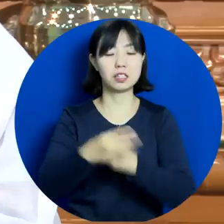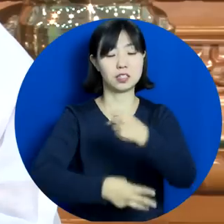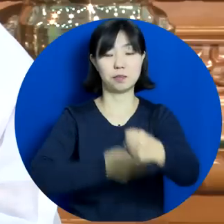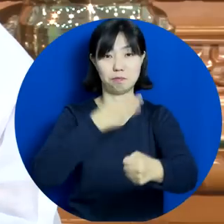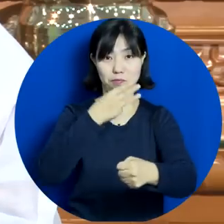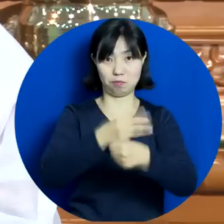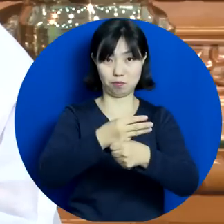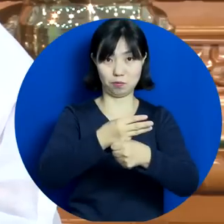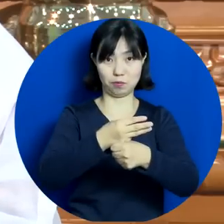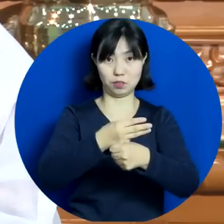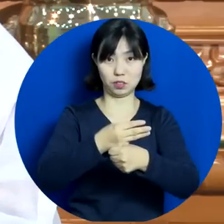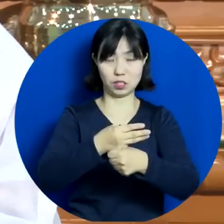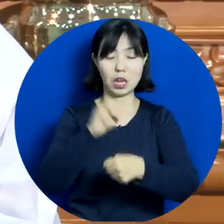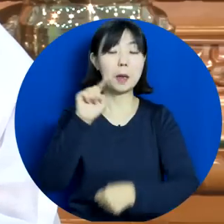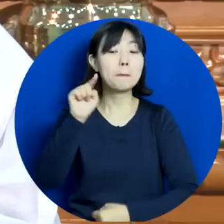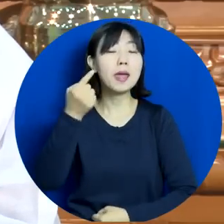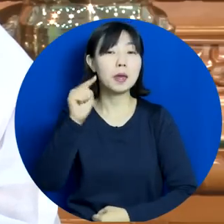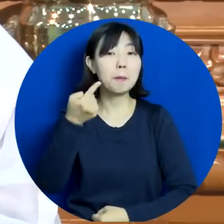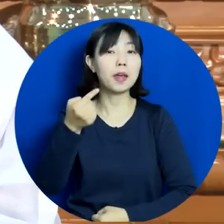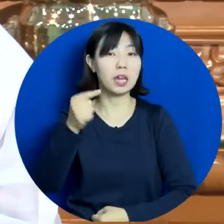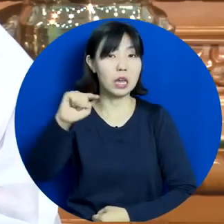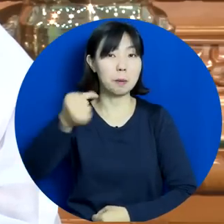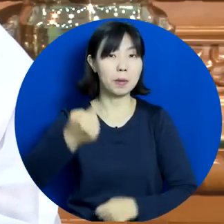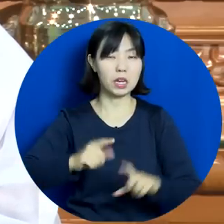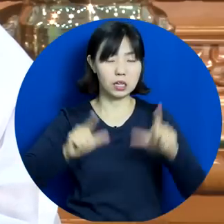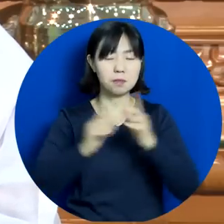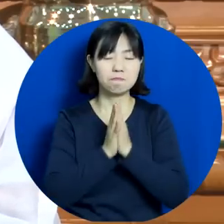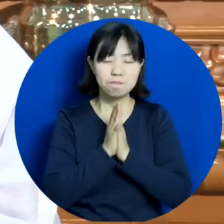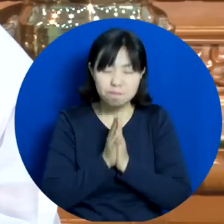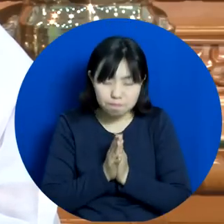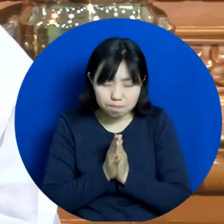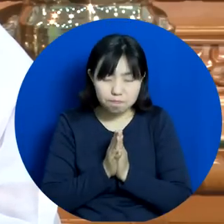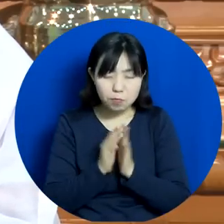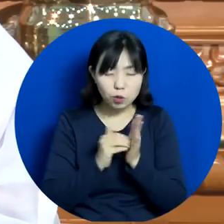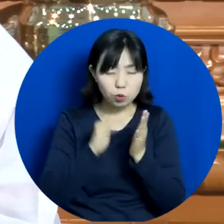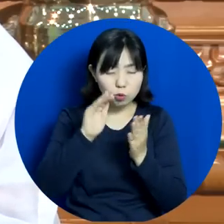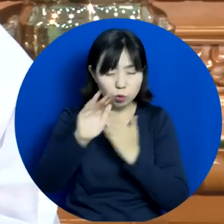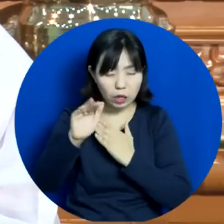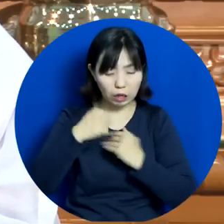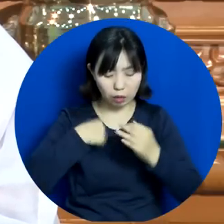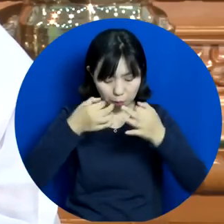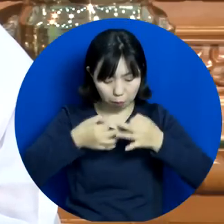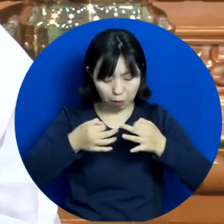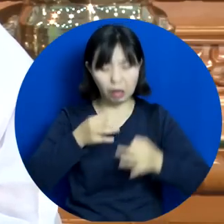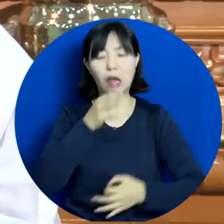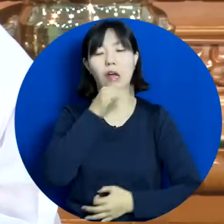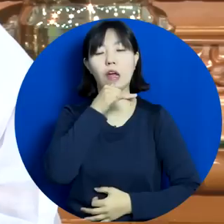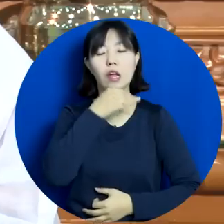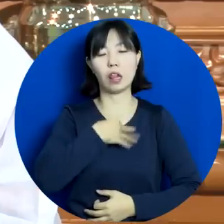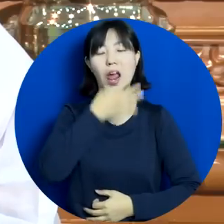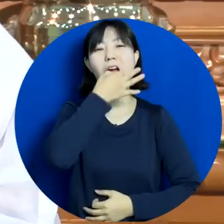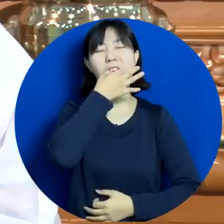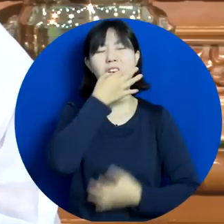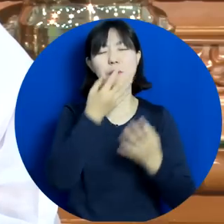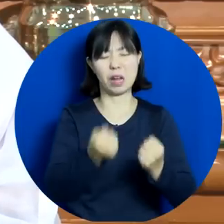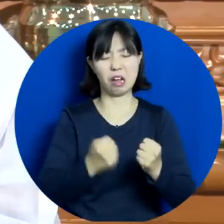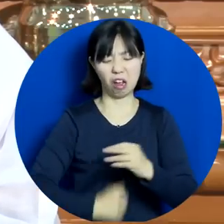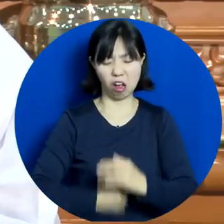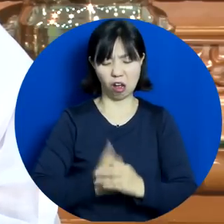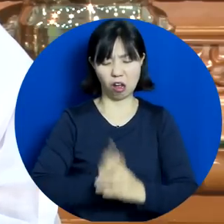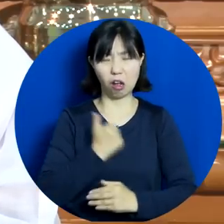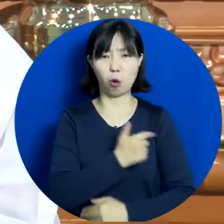3년 한 100일 해보면 아 내가 참 욕심 많구나, 내가 화를 잘